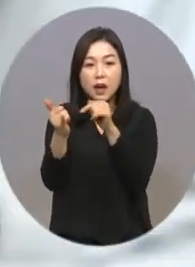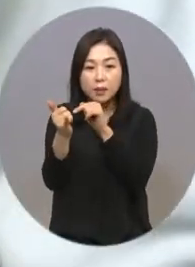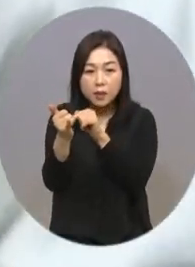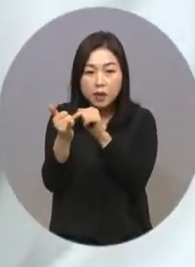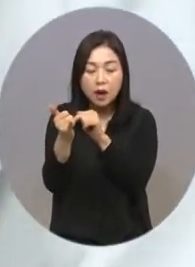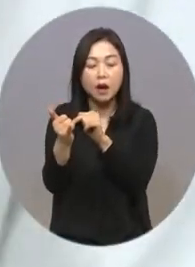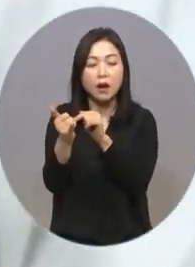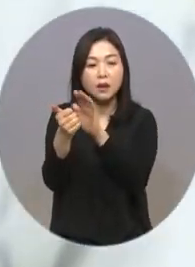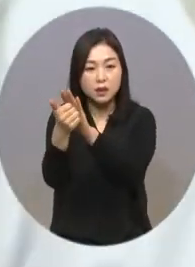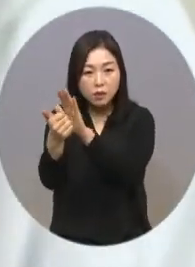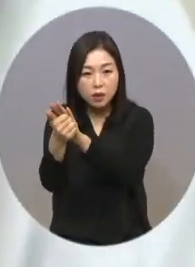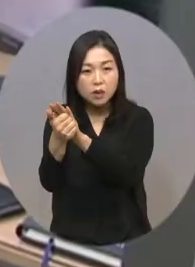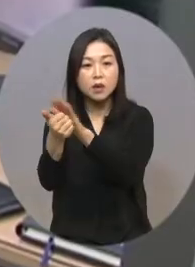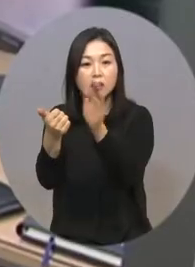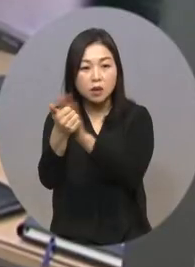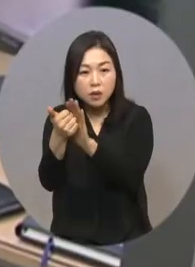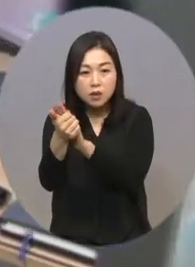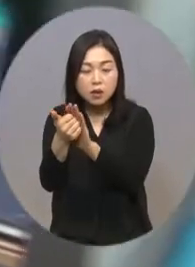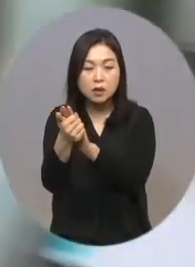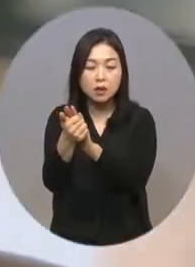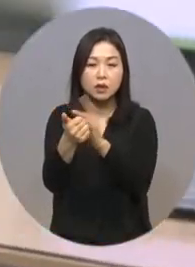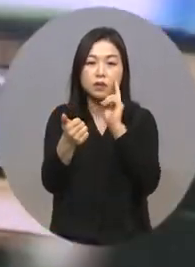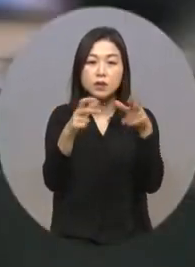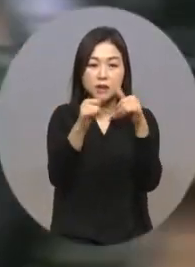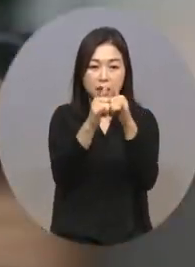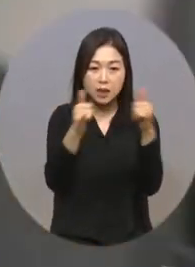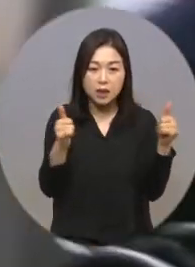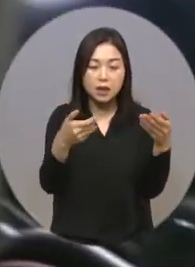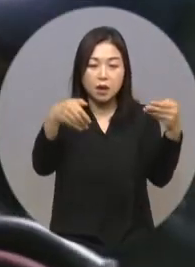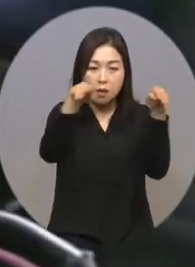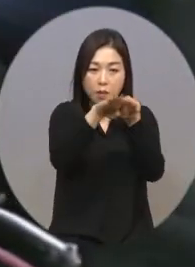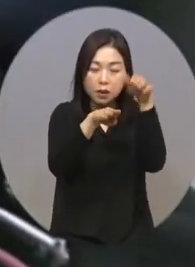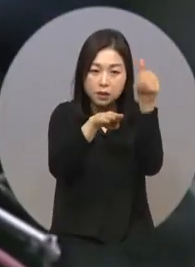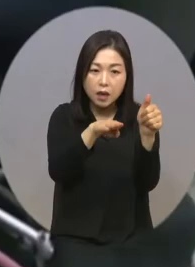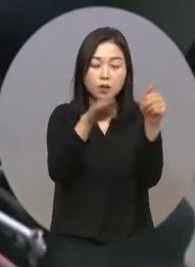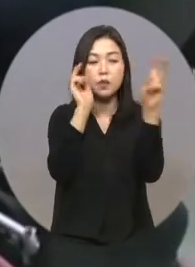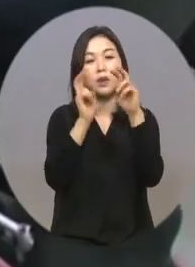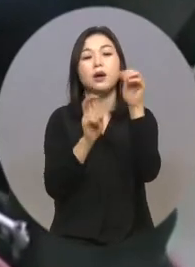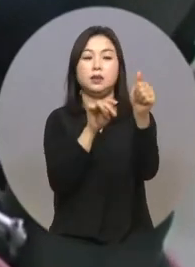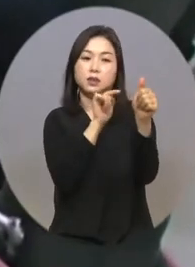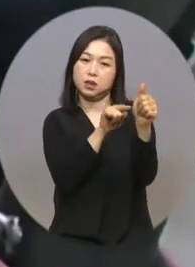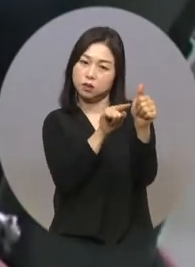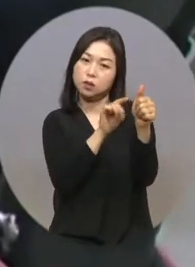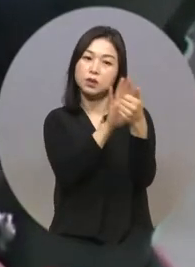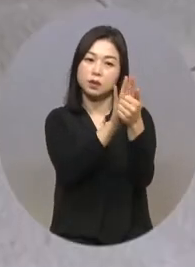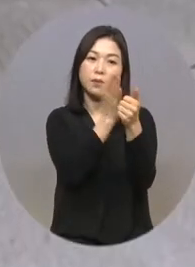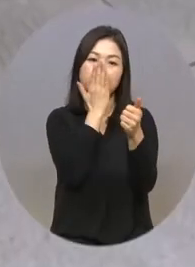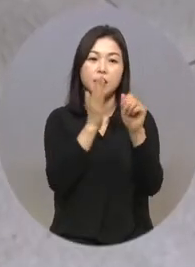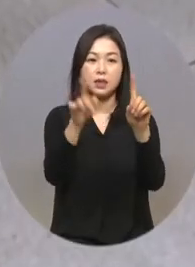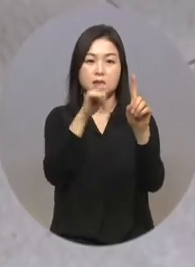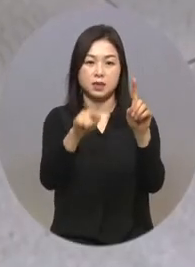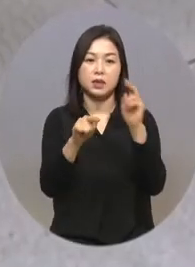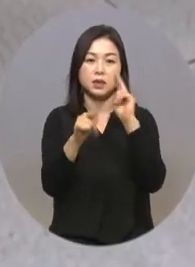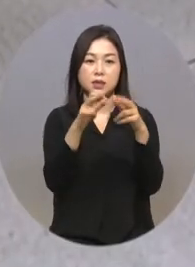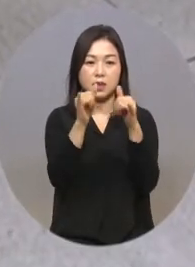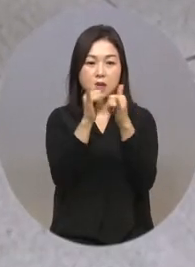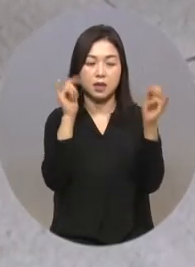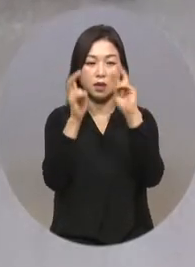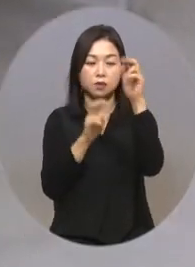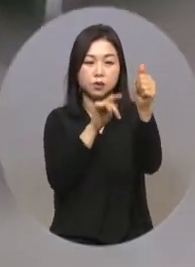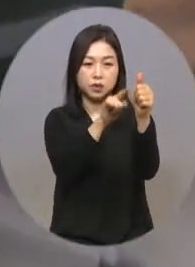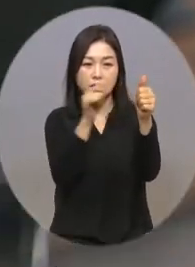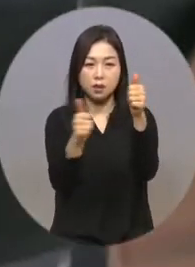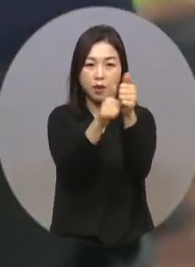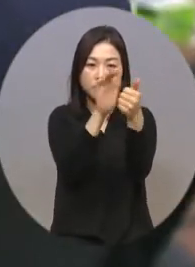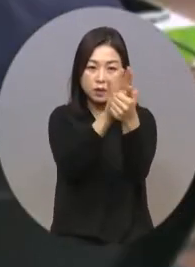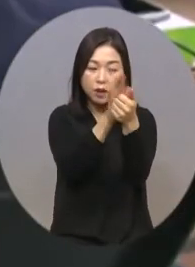중증장애인 사업주 까지 확대 하도록 했습니다 아울러 1인 중증장애인 사업주에게 직업 생활 지원 인력을